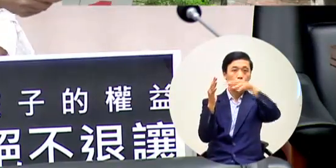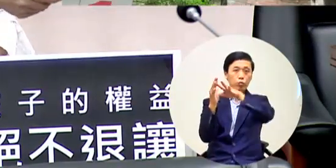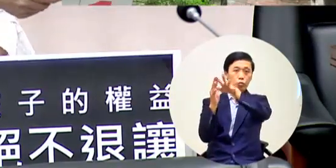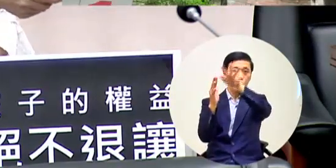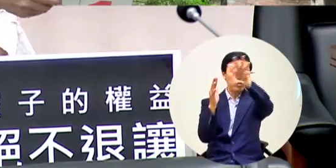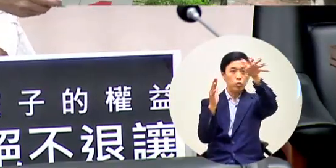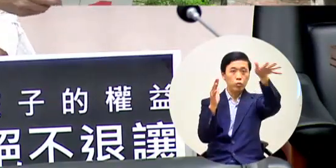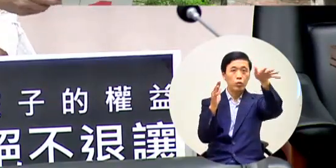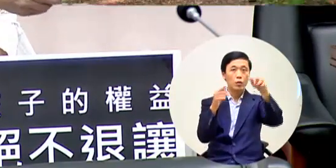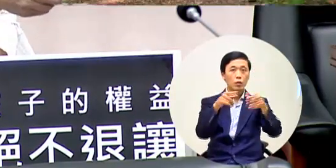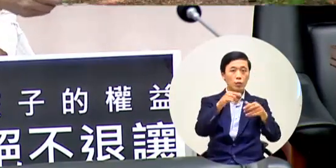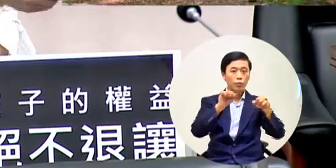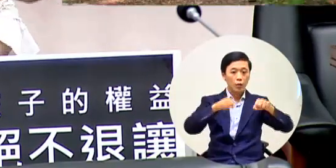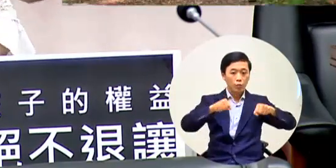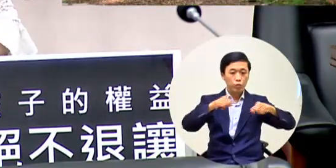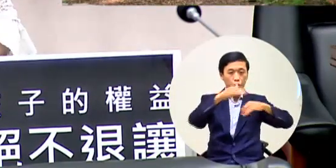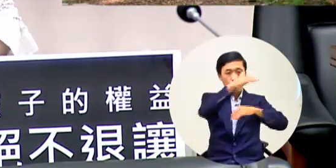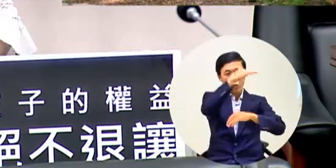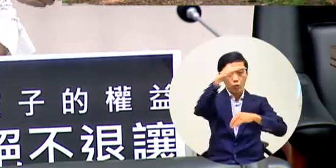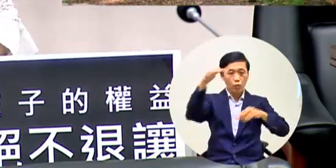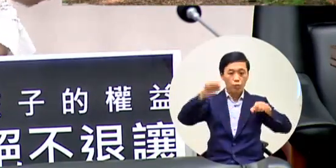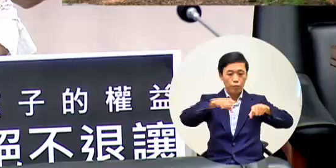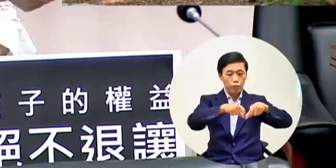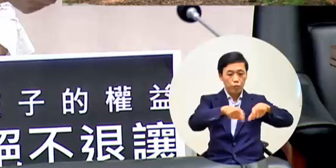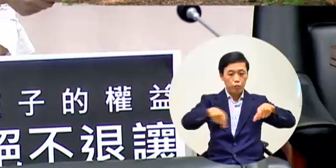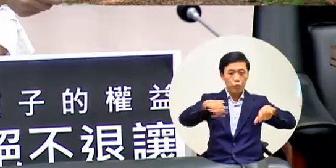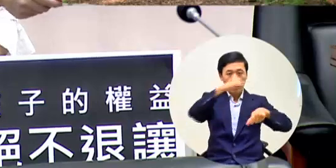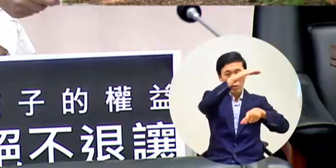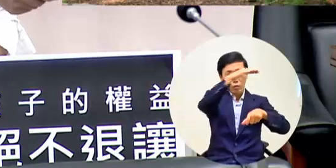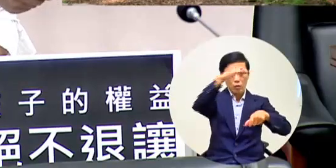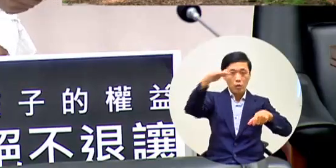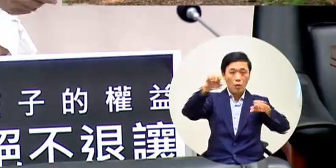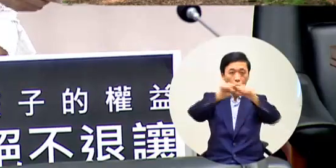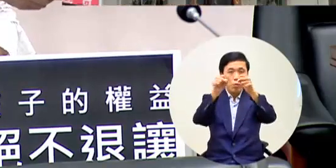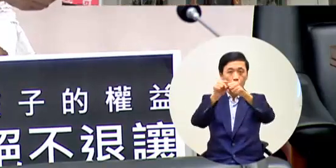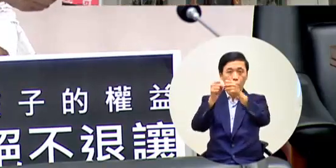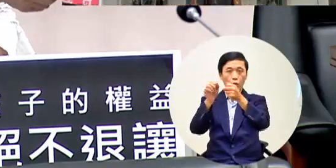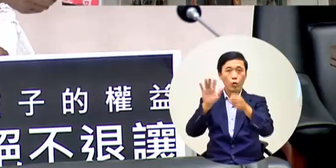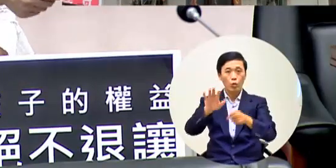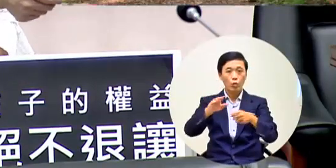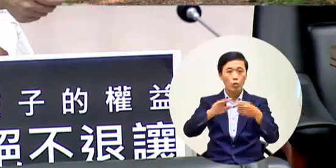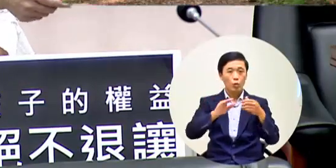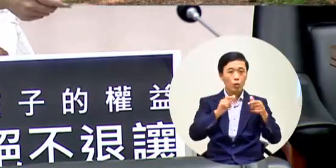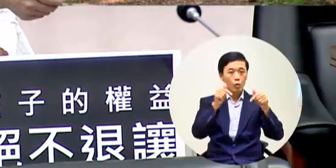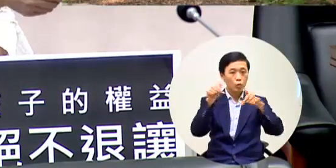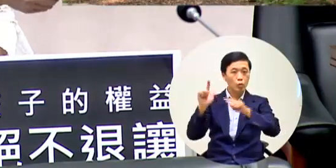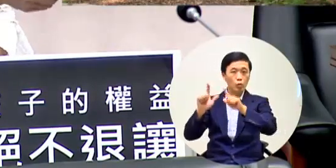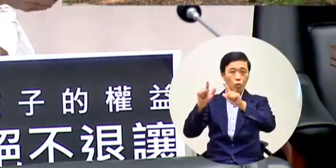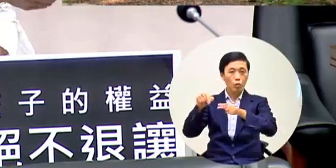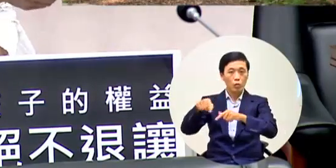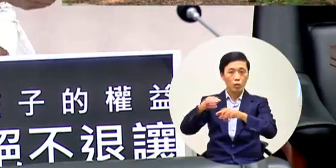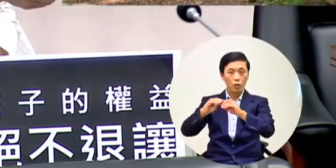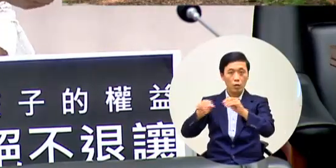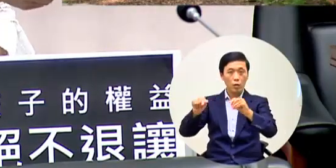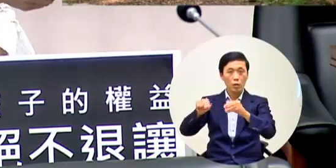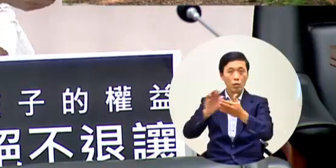了，你看都坏掉，都折损坏了。然后它的东边这块地，未来我们是准备要做那个